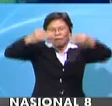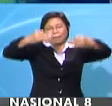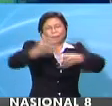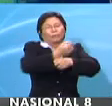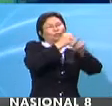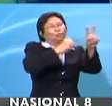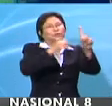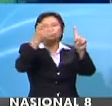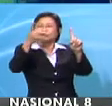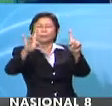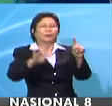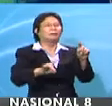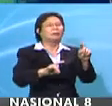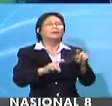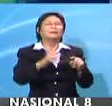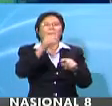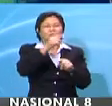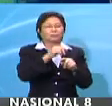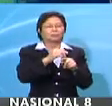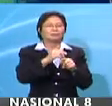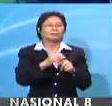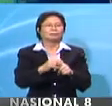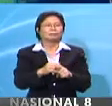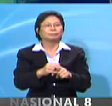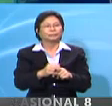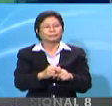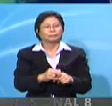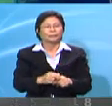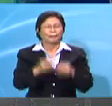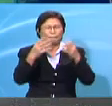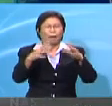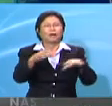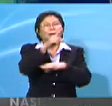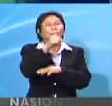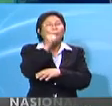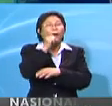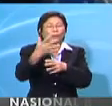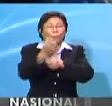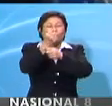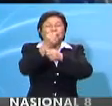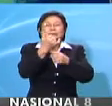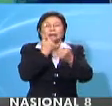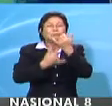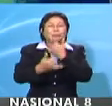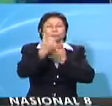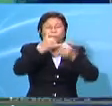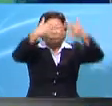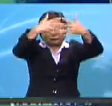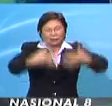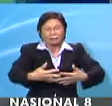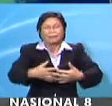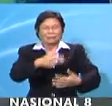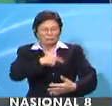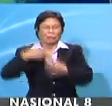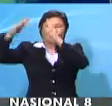2118 di set pertama aksi gugup Liu Ying yang banyak melakukan kesilapan di depan jaring memberikan Indonesia